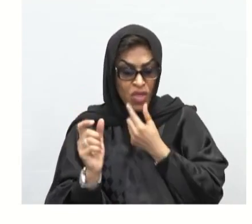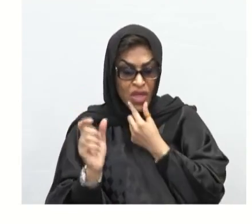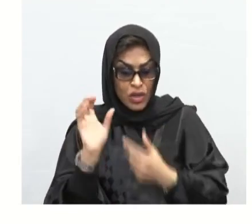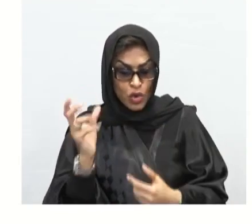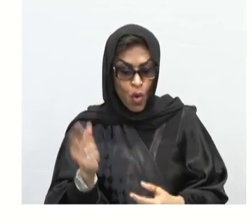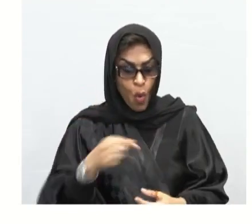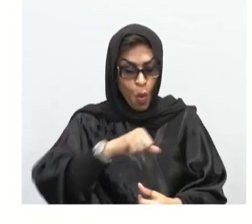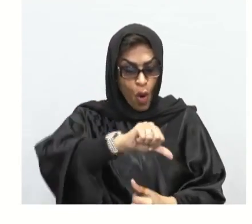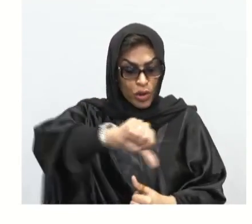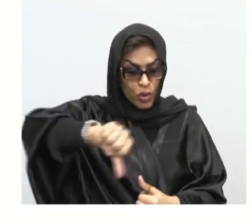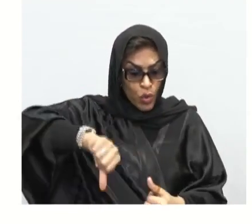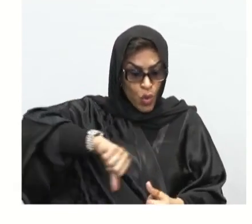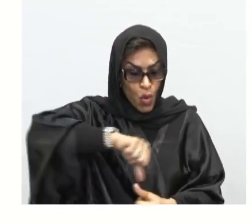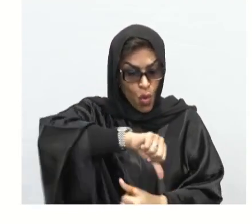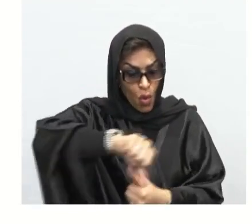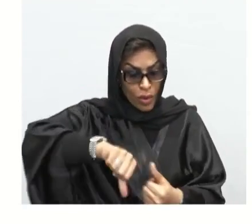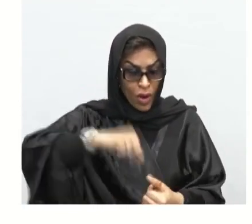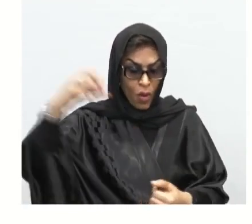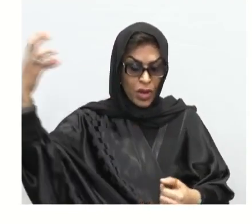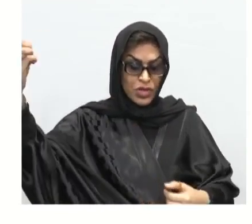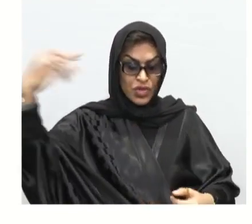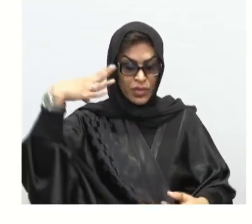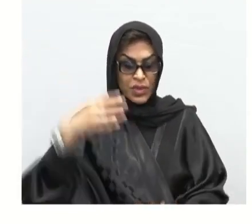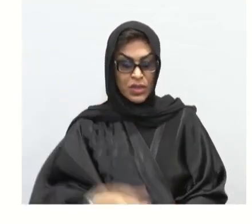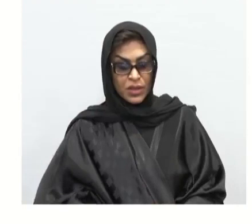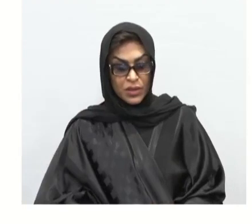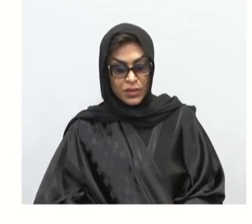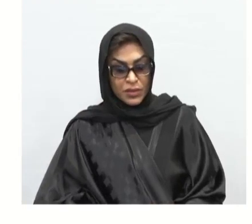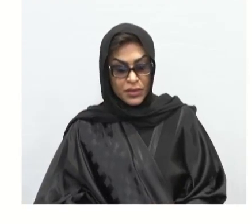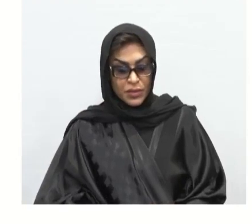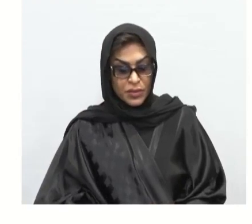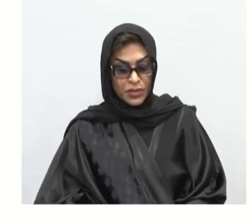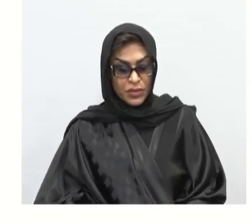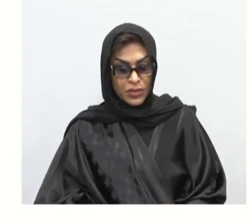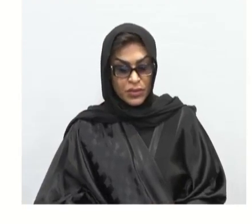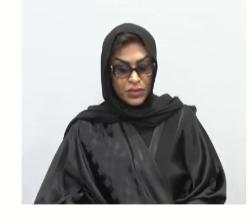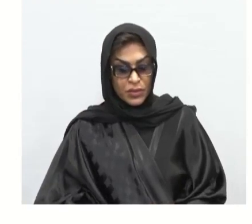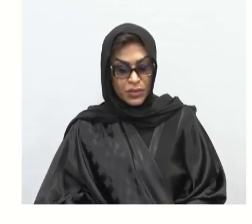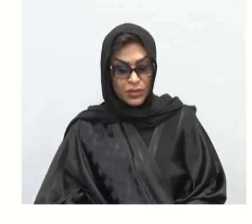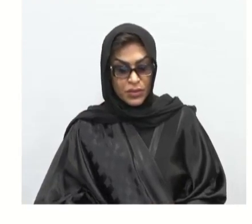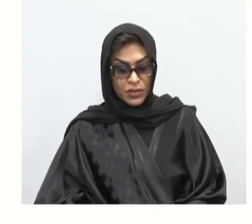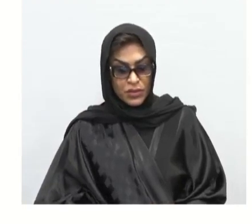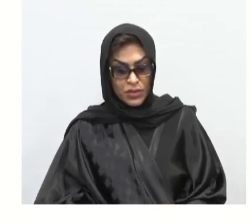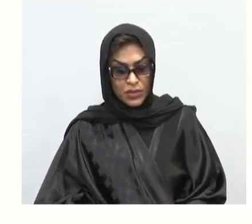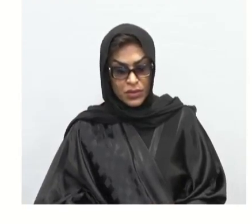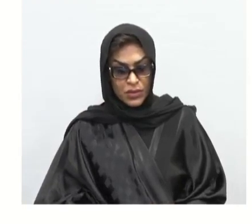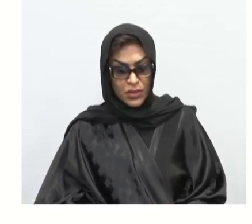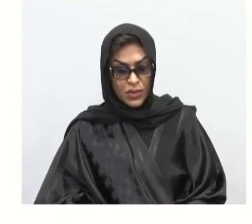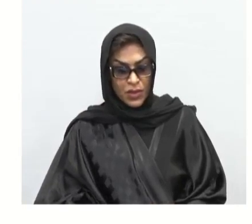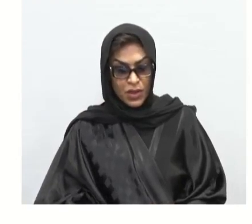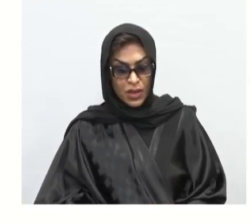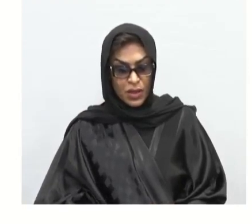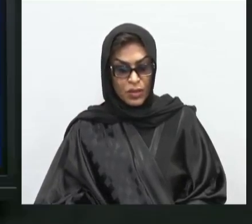تدور بدورها حول الشمس كذلك بالنسبه للدرس الثاني كان